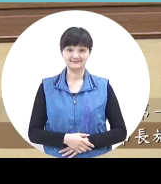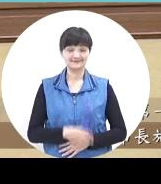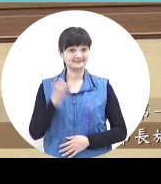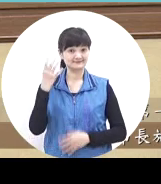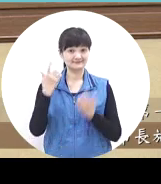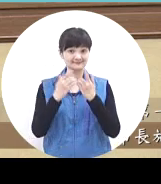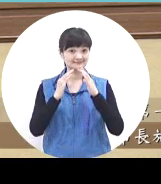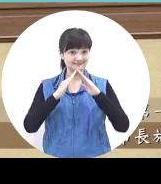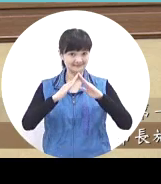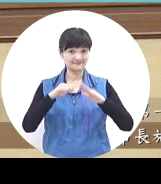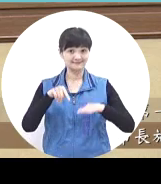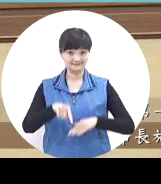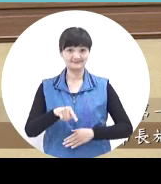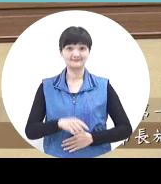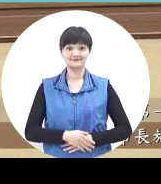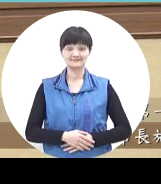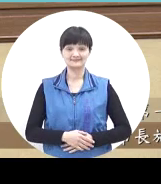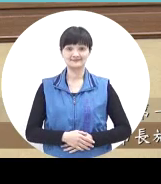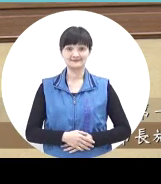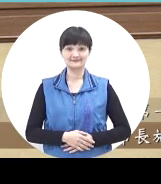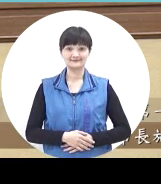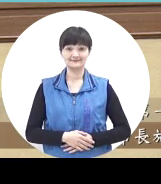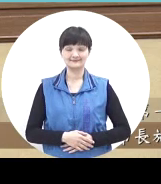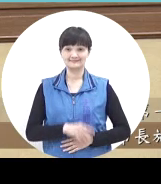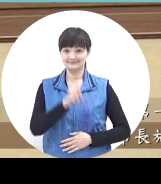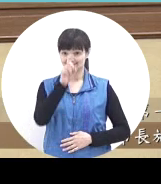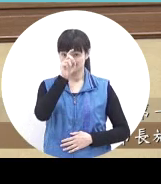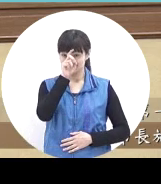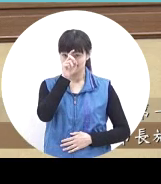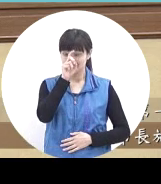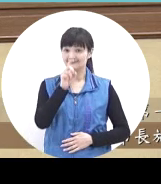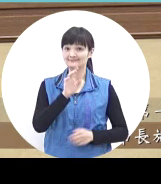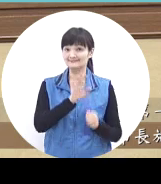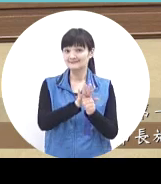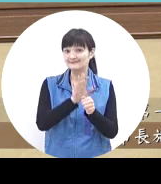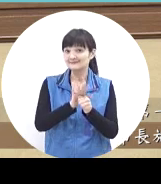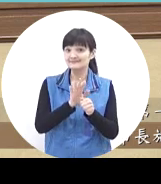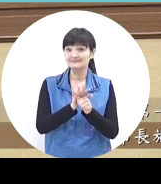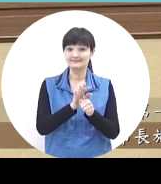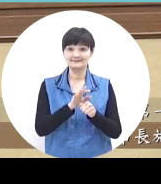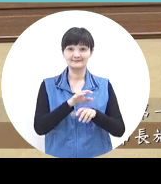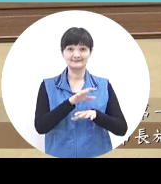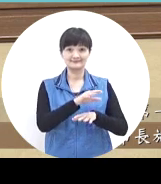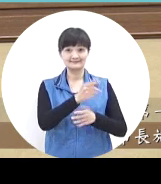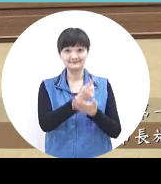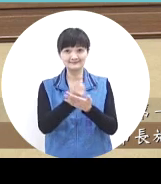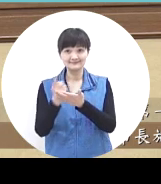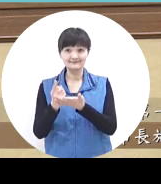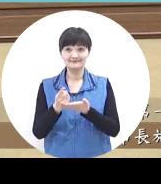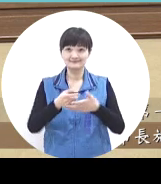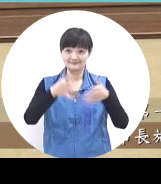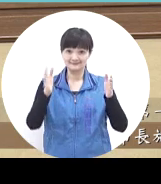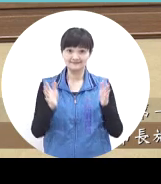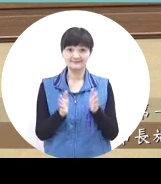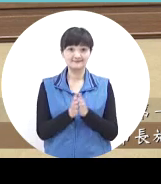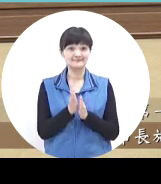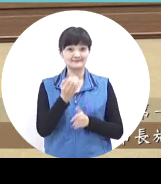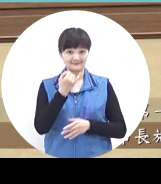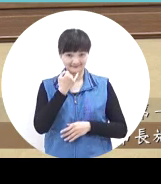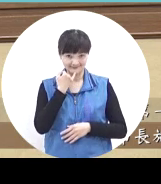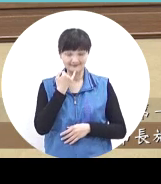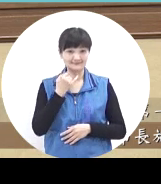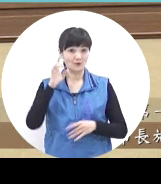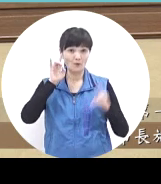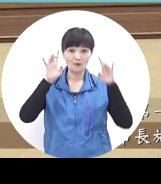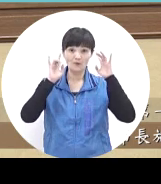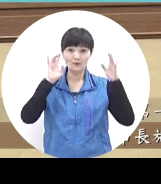为了让我们整个容仪能够更灵活，所以新